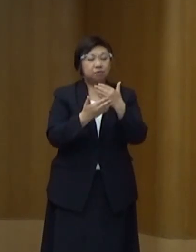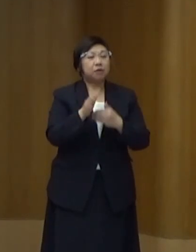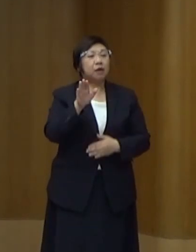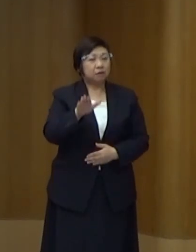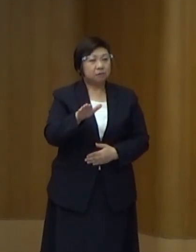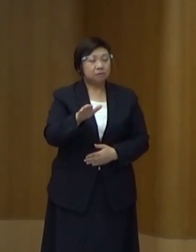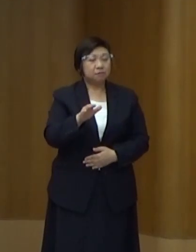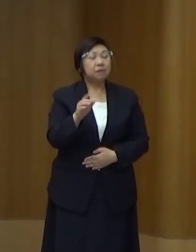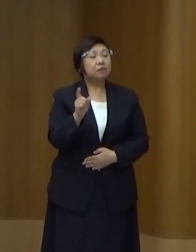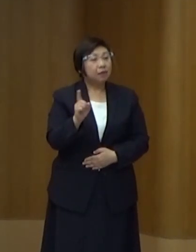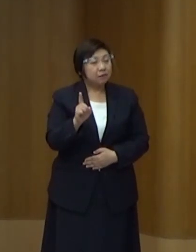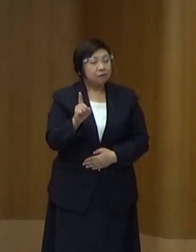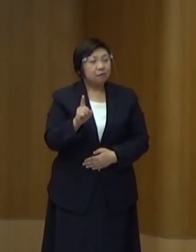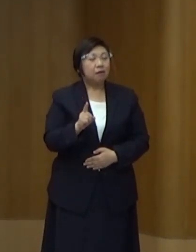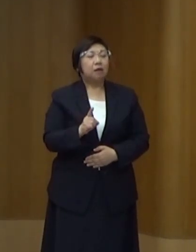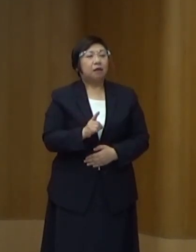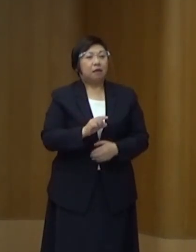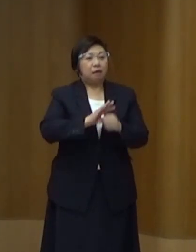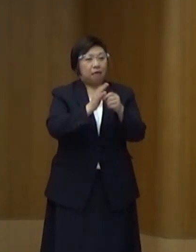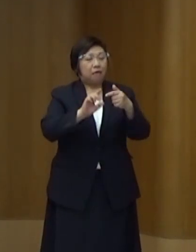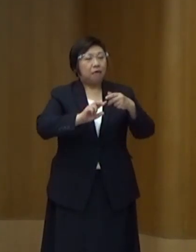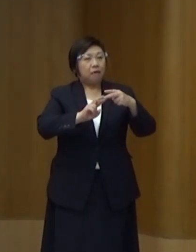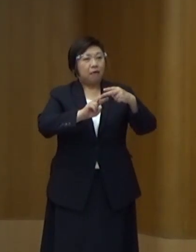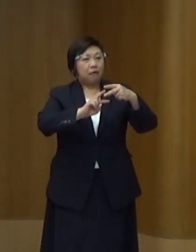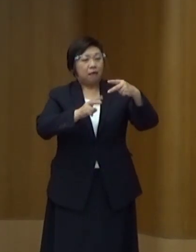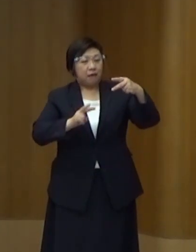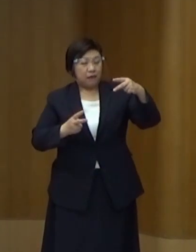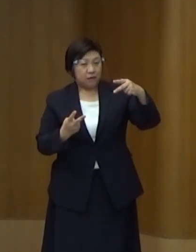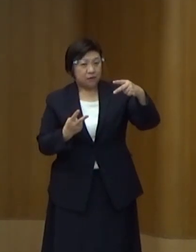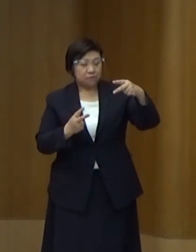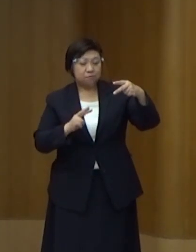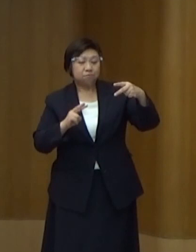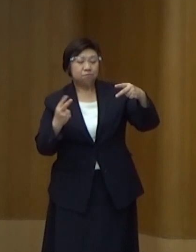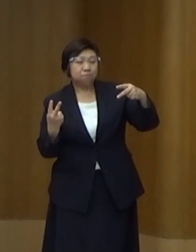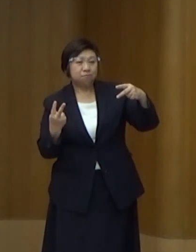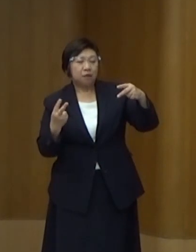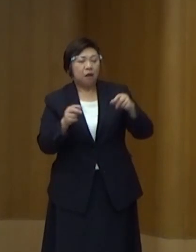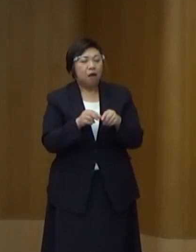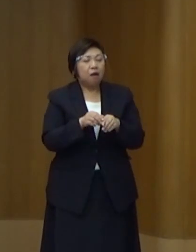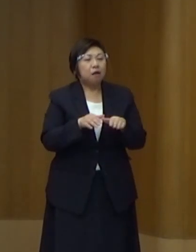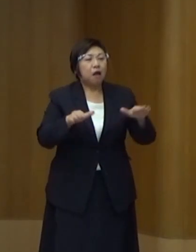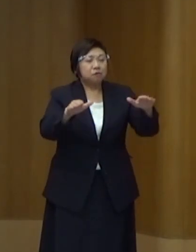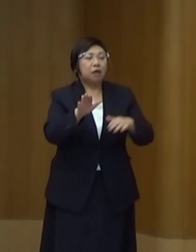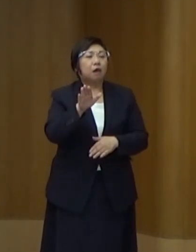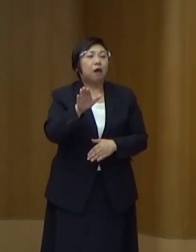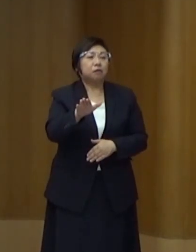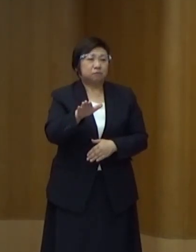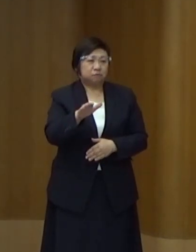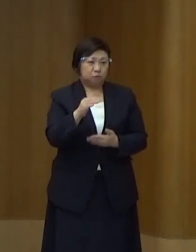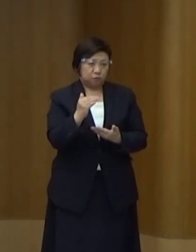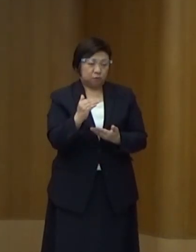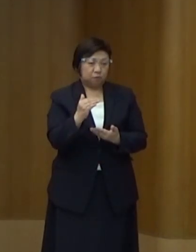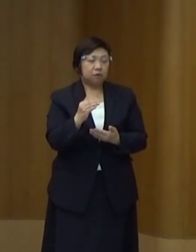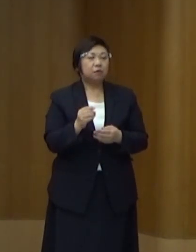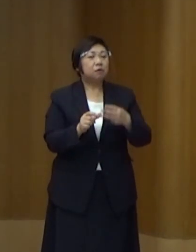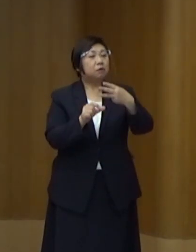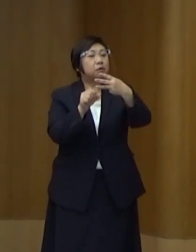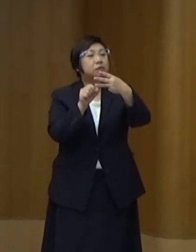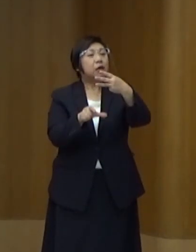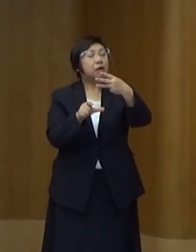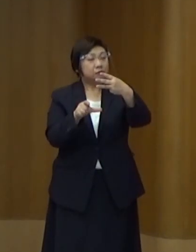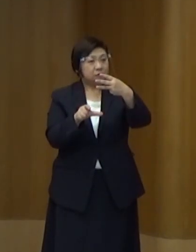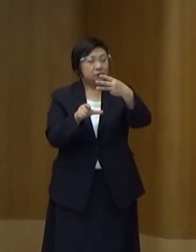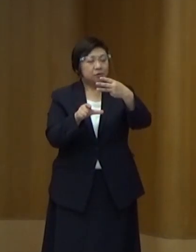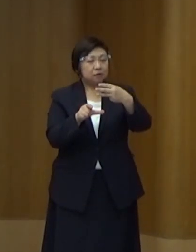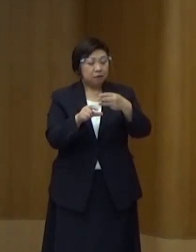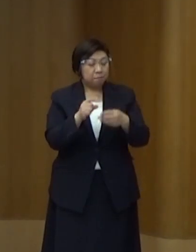。それは変異株の拡大に直面しているということです。 道内では3月に変異株が確認を